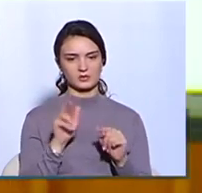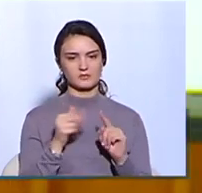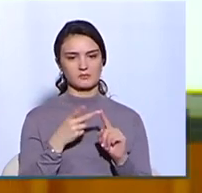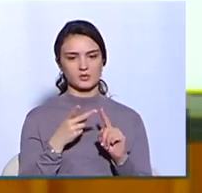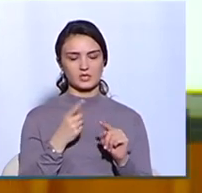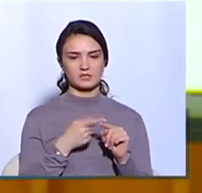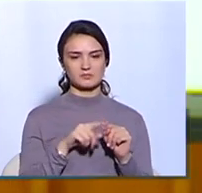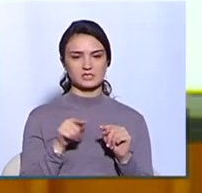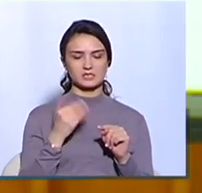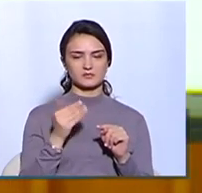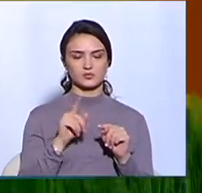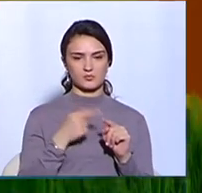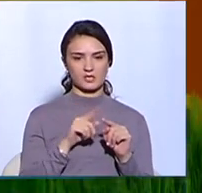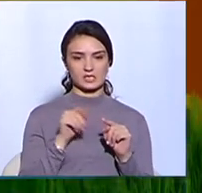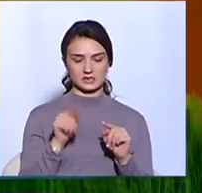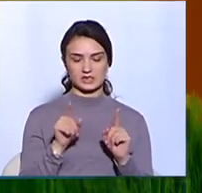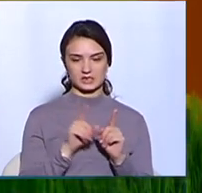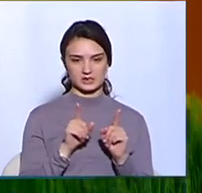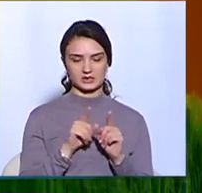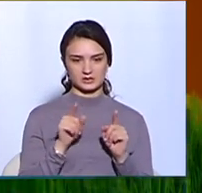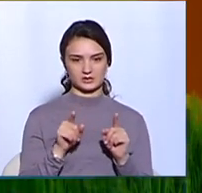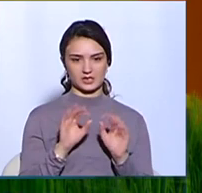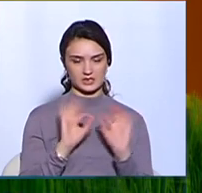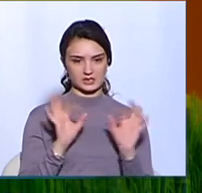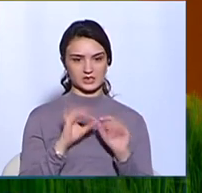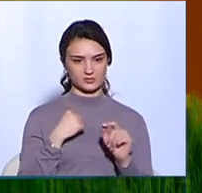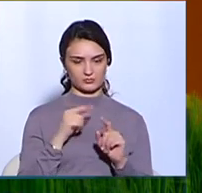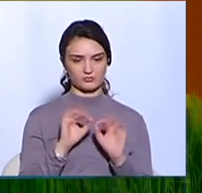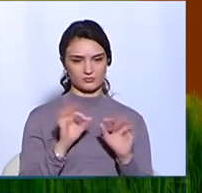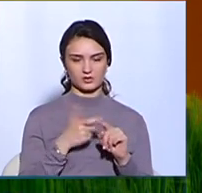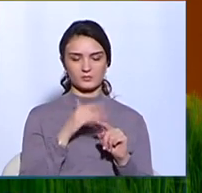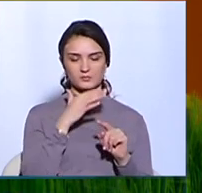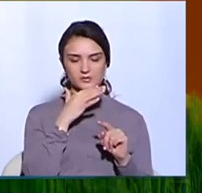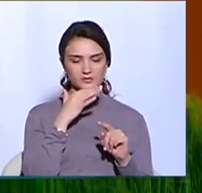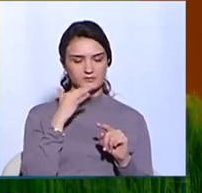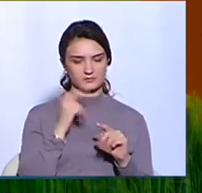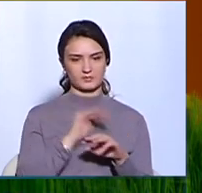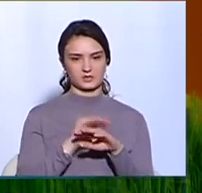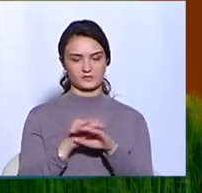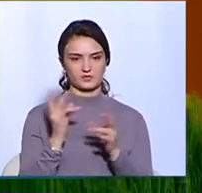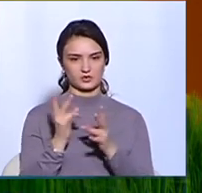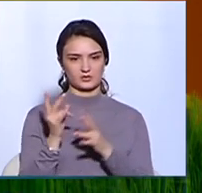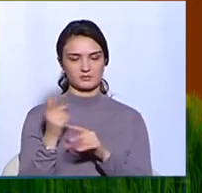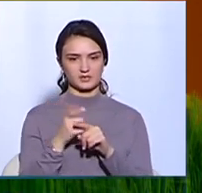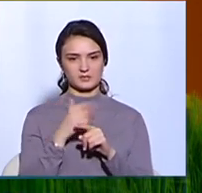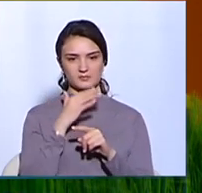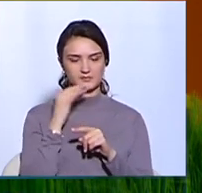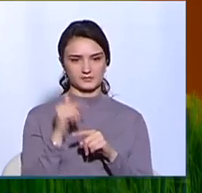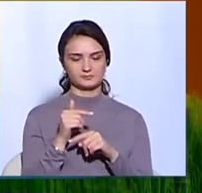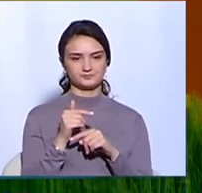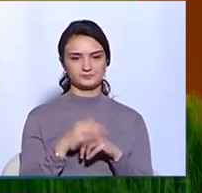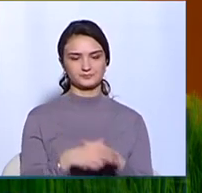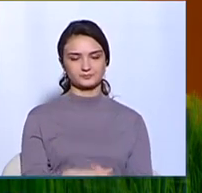მეორე იმისათვის, რომ ასეთი კატეგორიული განაცხადი გავაკეთოთ, ჩვენ ძალიან ბევრი ფაქტი გვჭირდება, ძალიან ბევრი